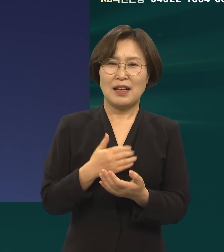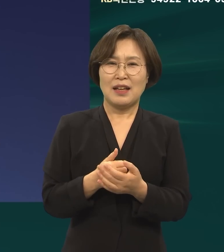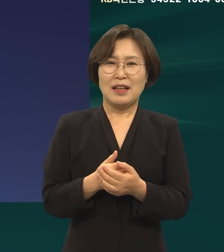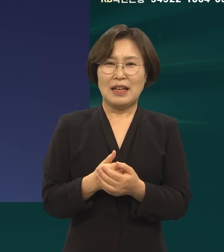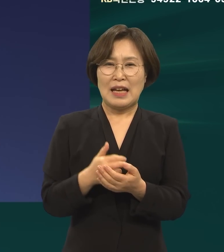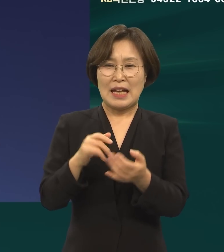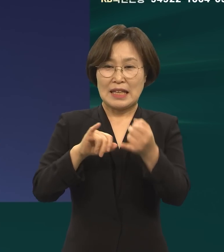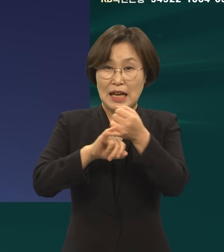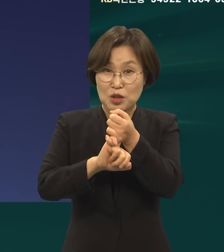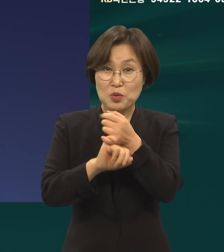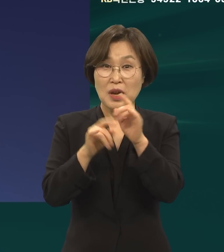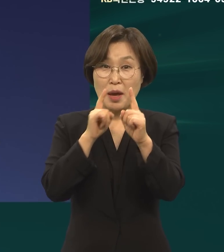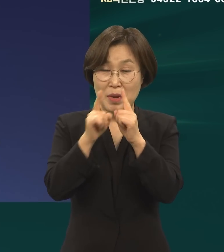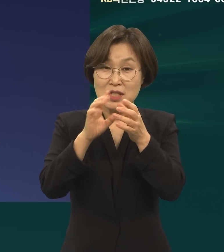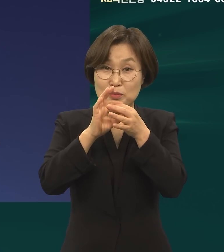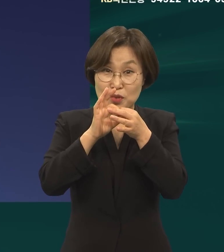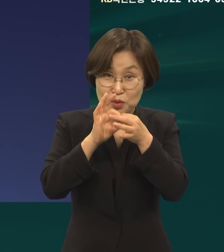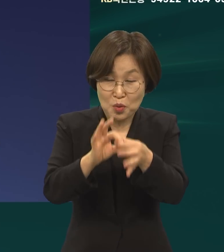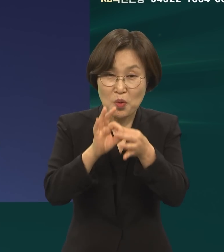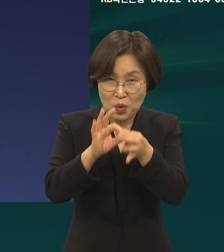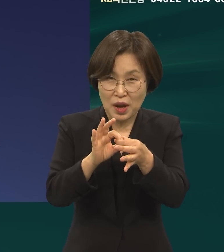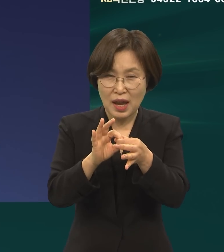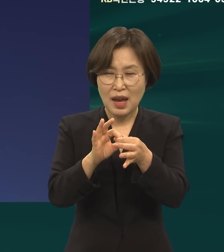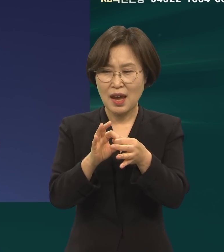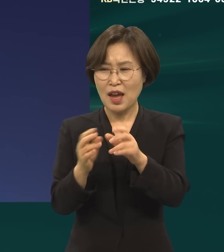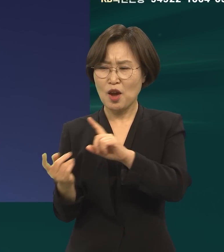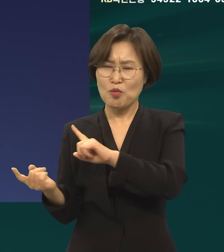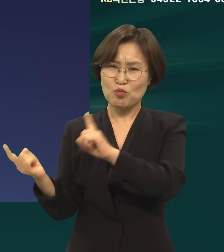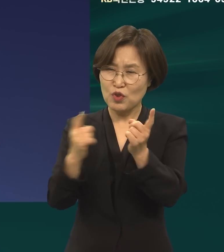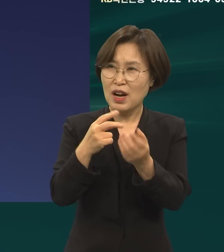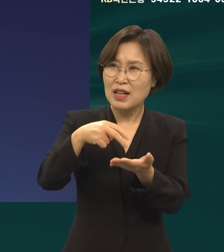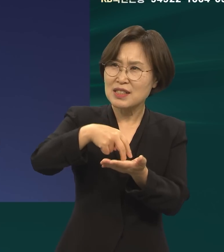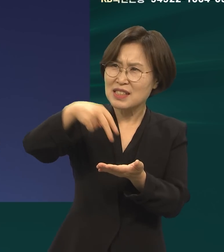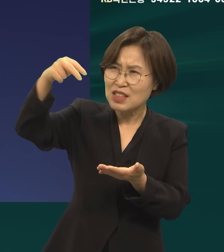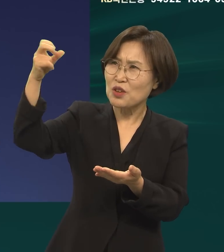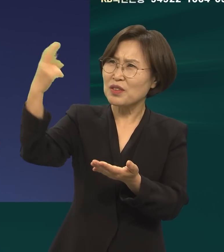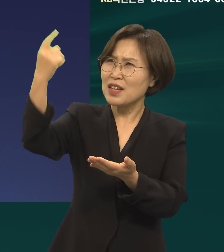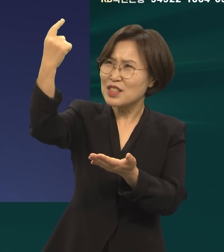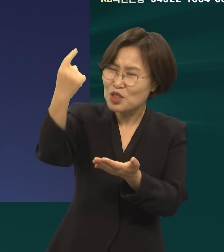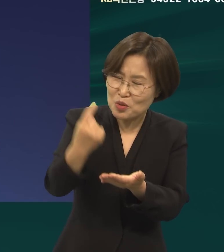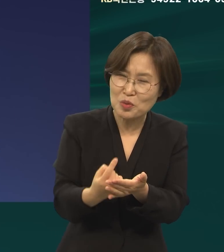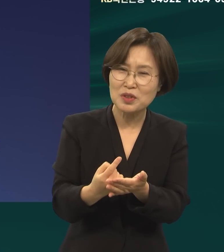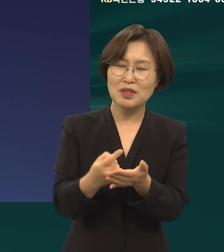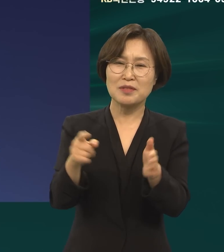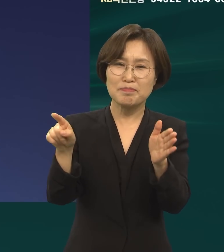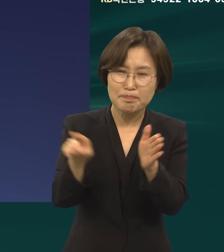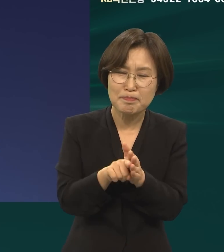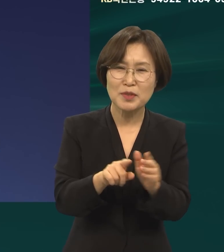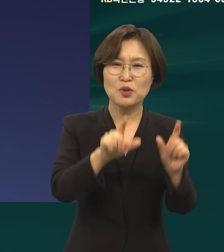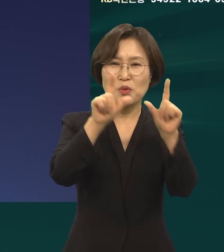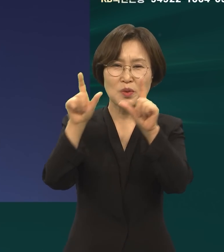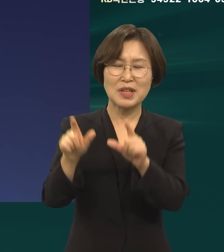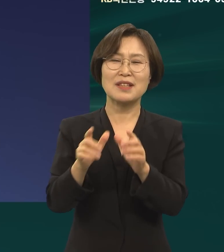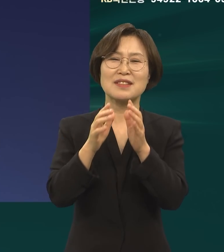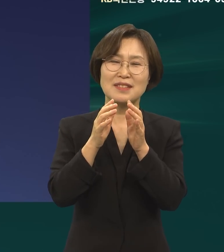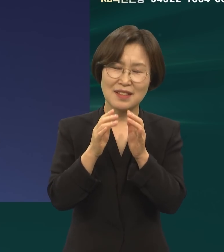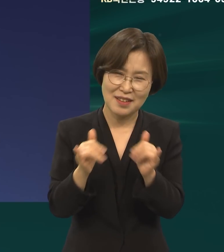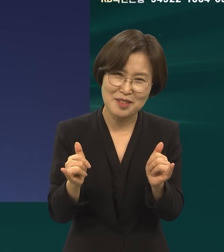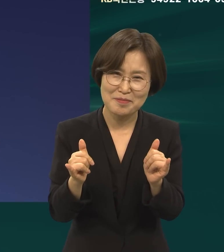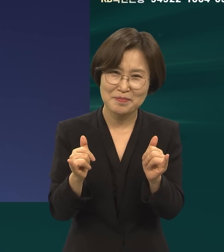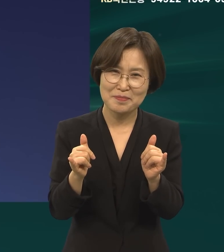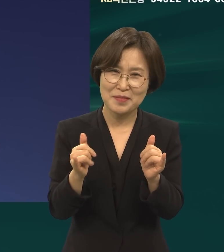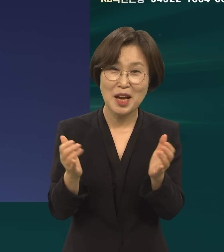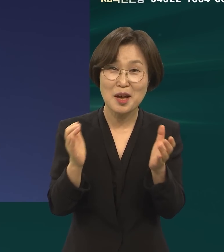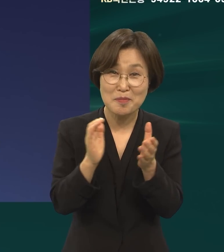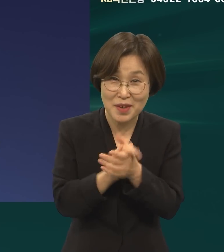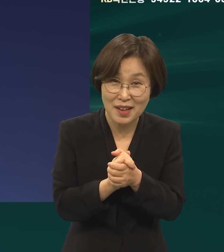말씀을 통해 부활하셨고 승천하셨고 다시 오실 것을 믿고 살 수 있는 사람들입니다. 아멘. 그리고